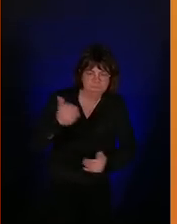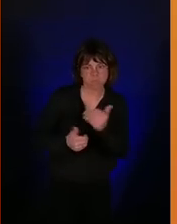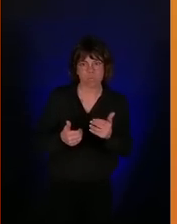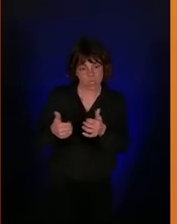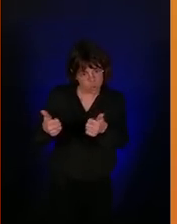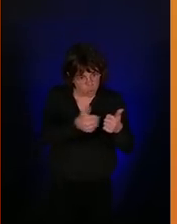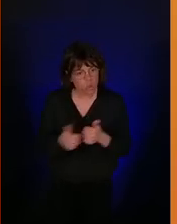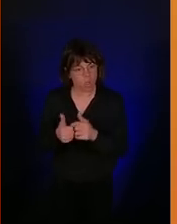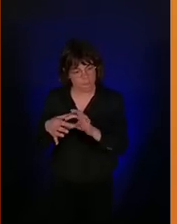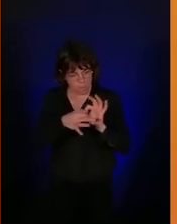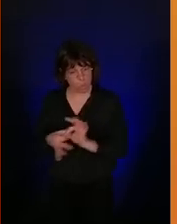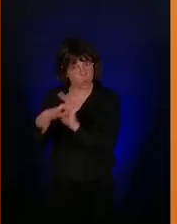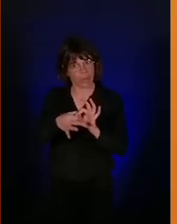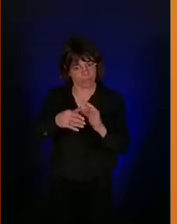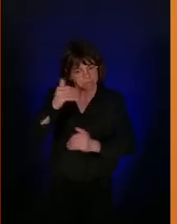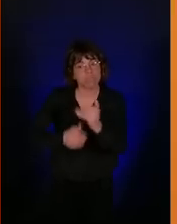unis.